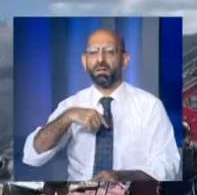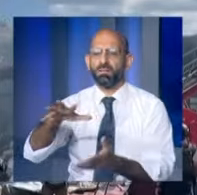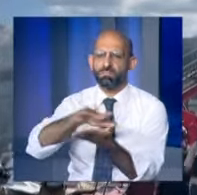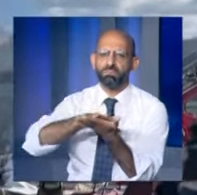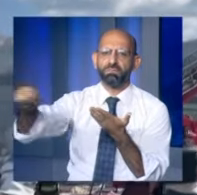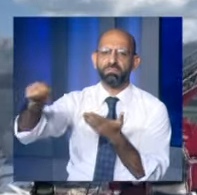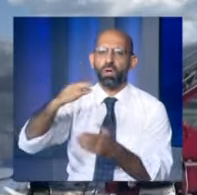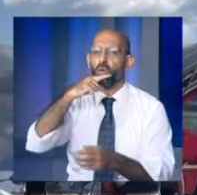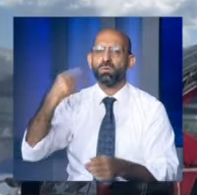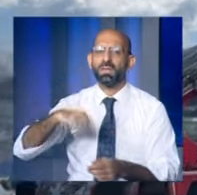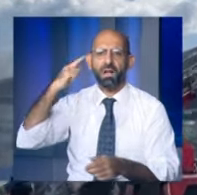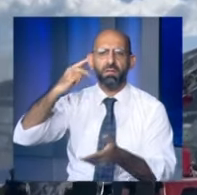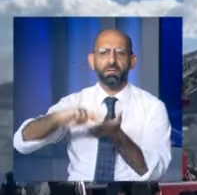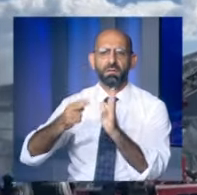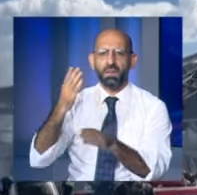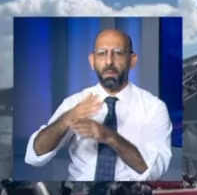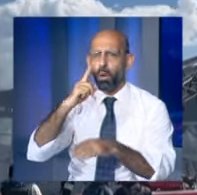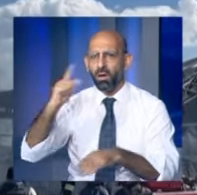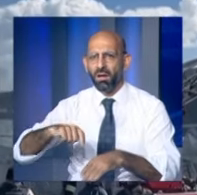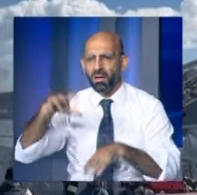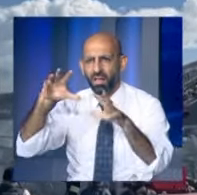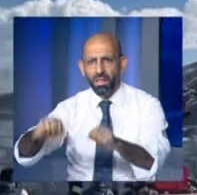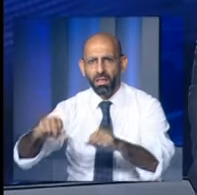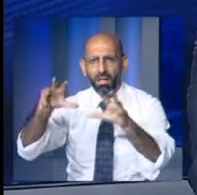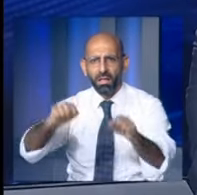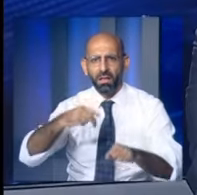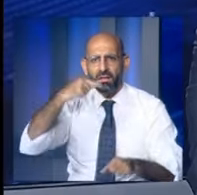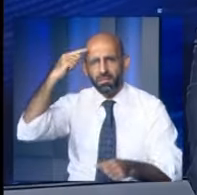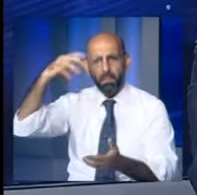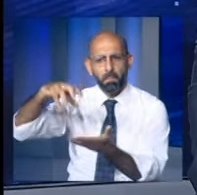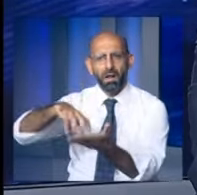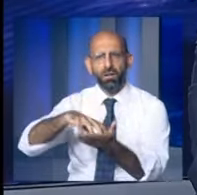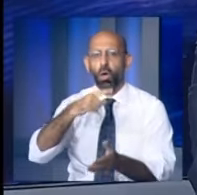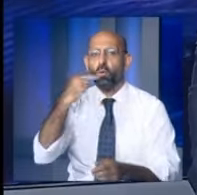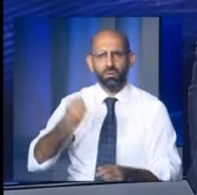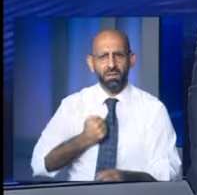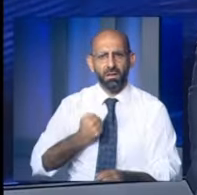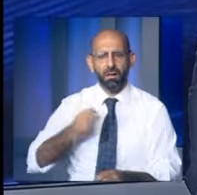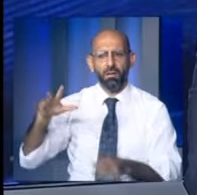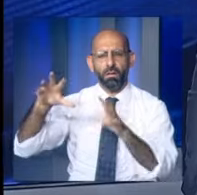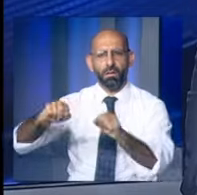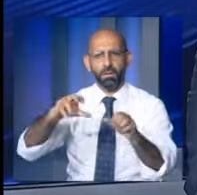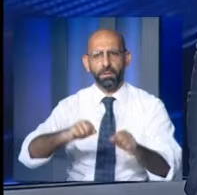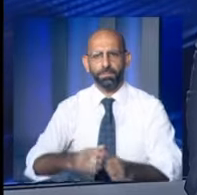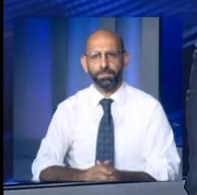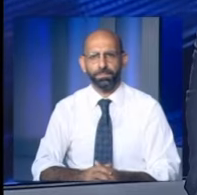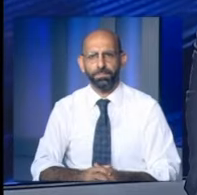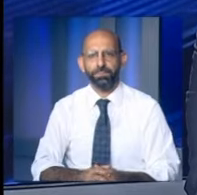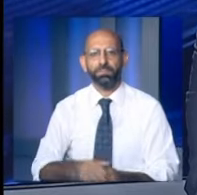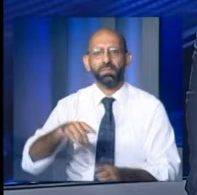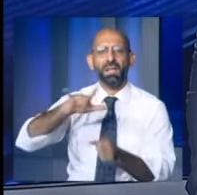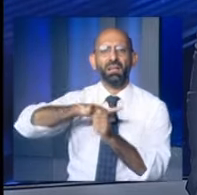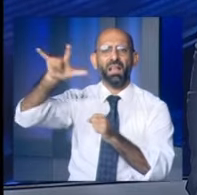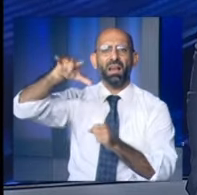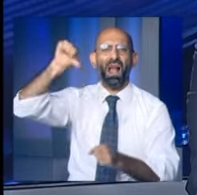الدينوف أنه تم خلال يومين تدمير كمية كبيرة من معدات القوات الأوكرانية في مقاطعة كورسك.